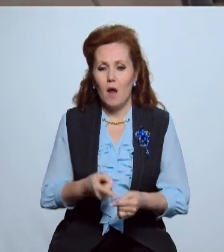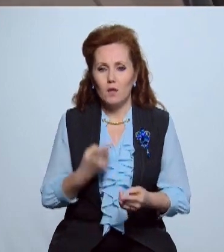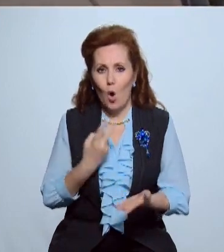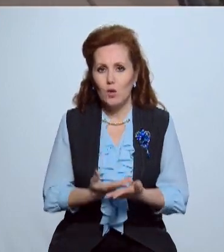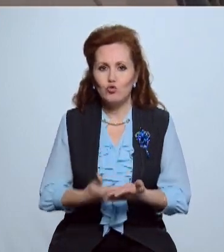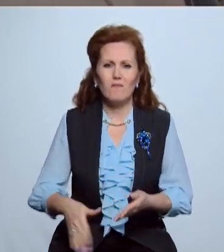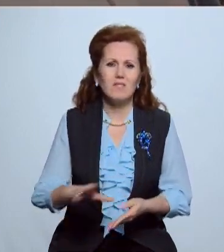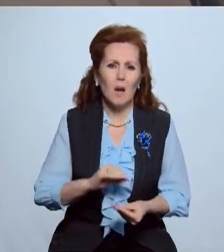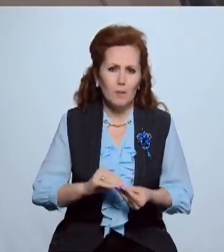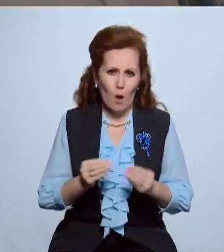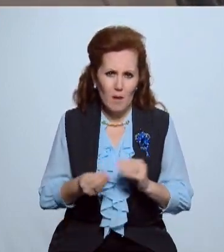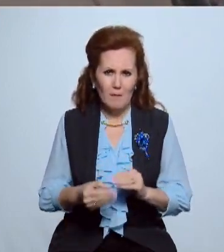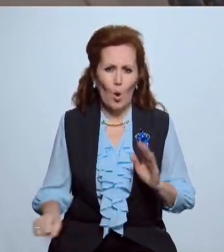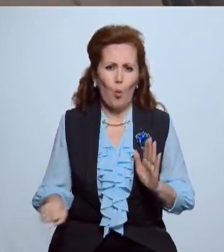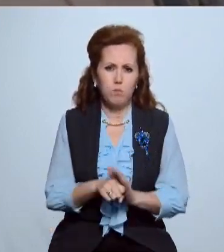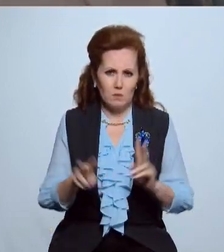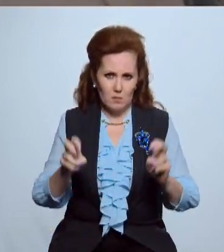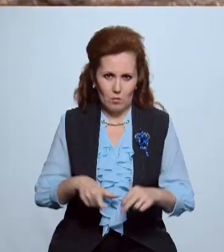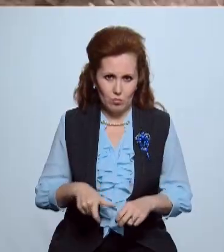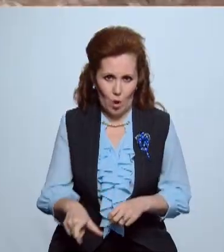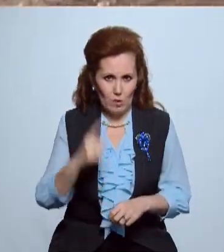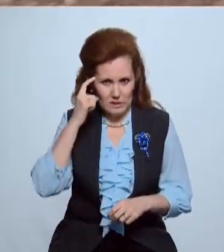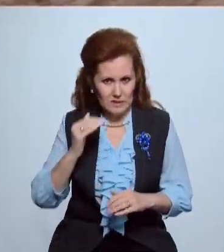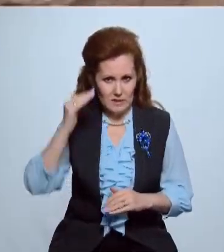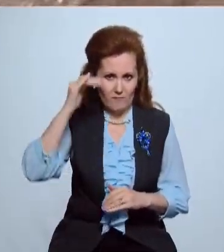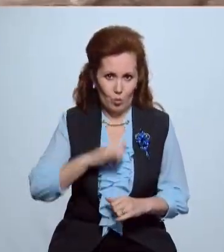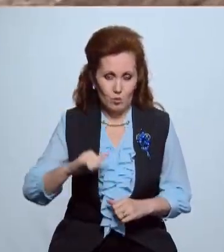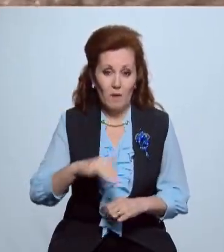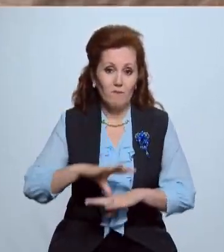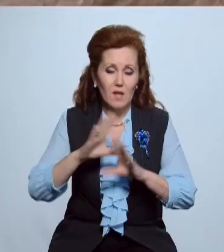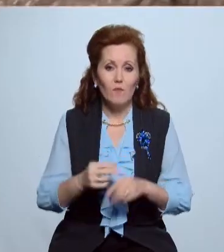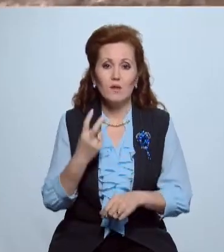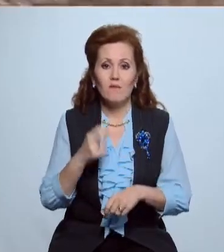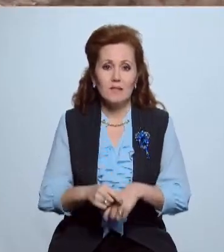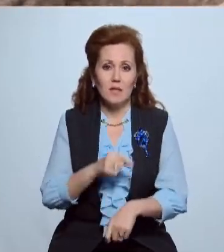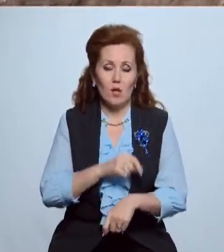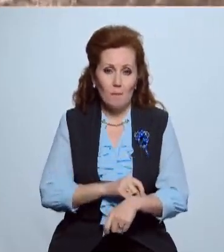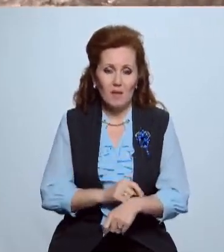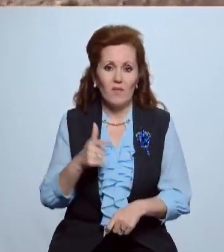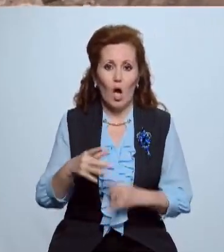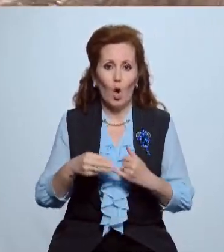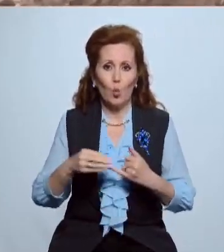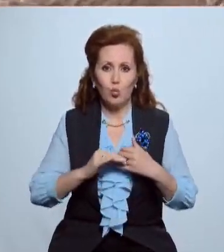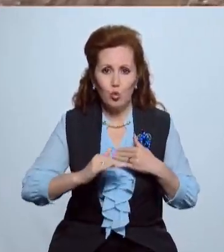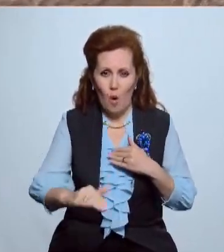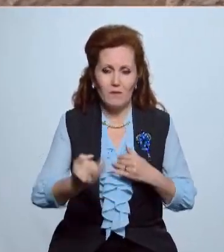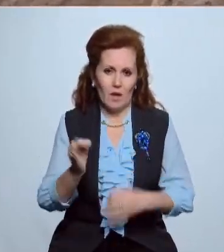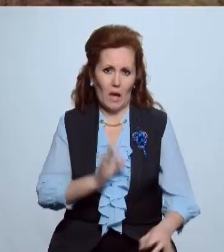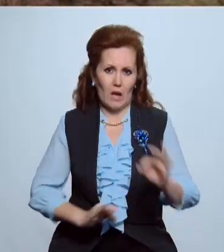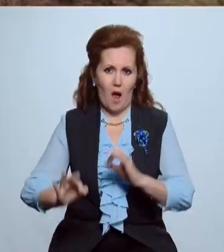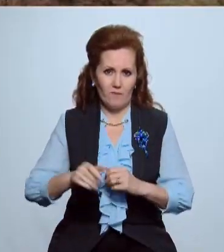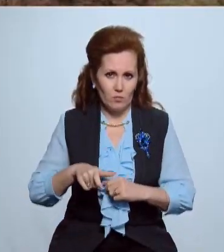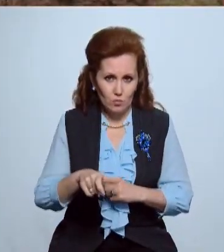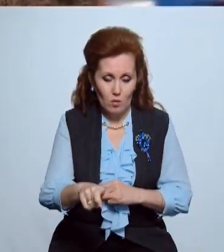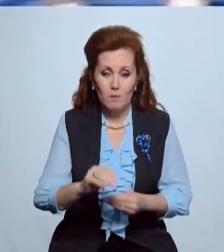отражение всех проблемных автомобильных дорог на севере Удмуртии. Всего там проложено 200 километров грунтового и гравийного полотна. Проблема их ремонта